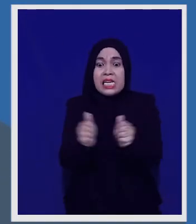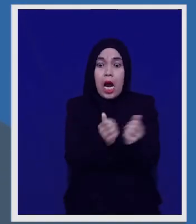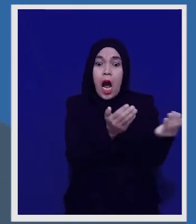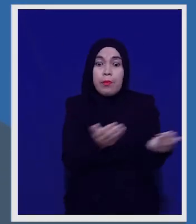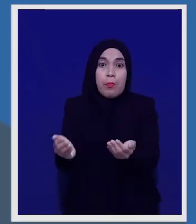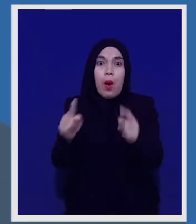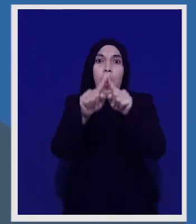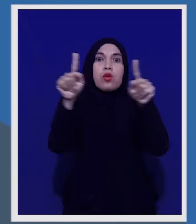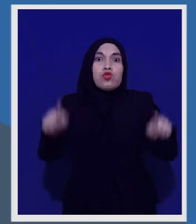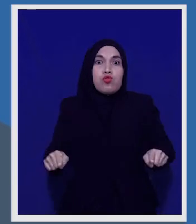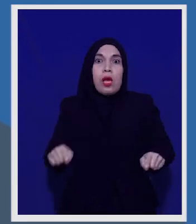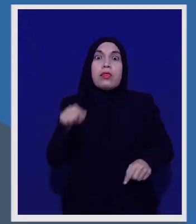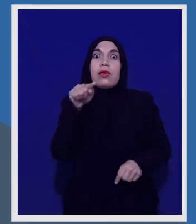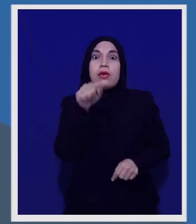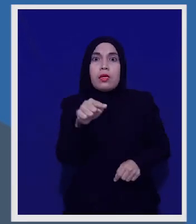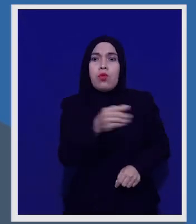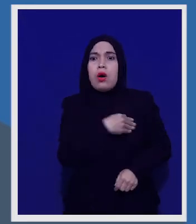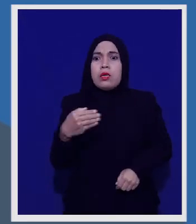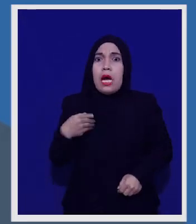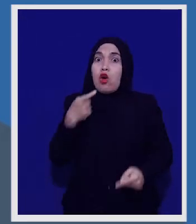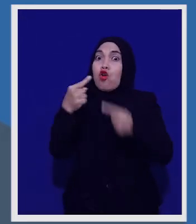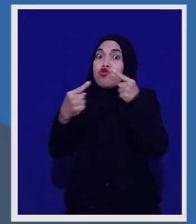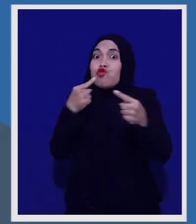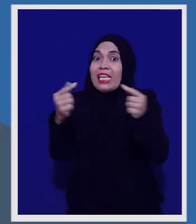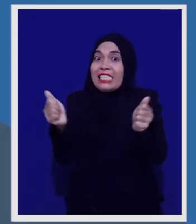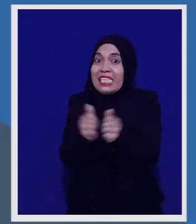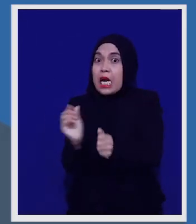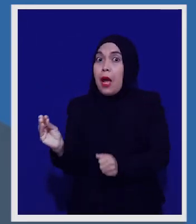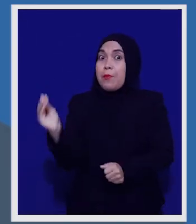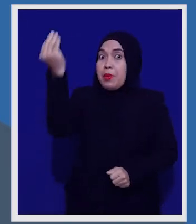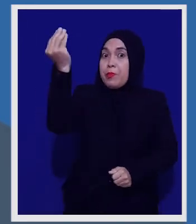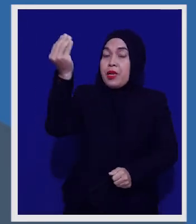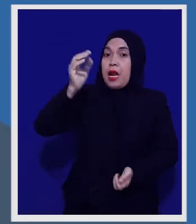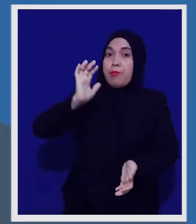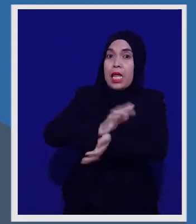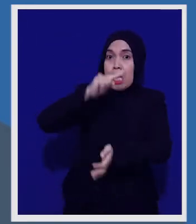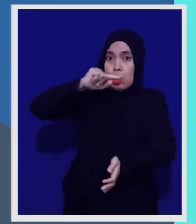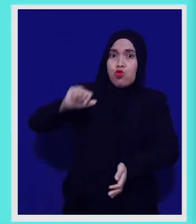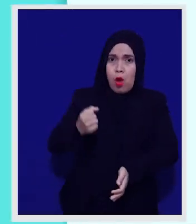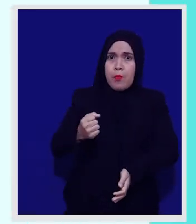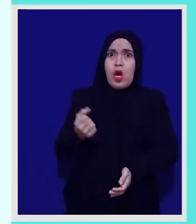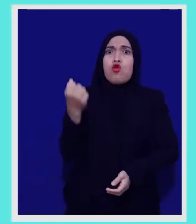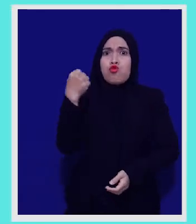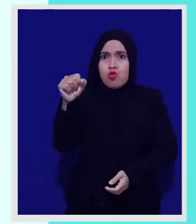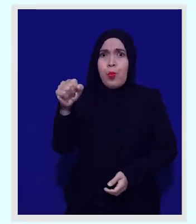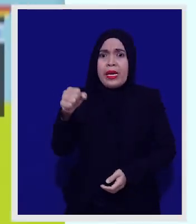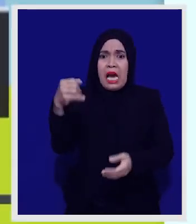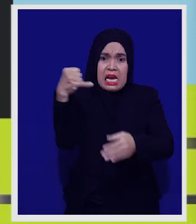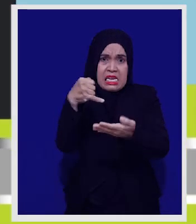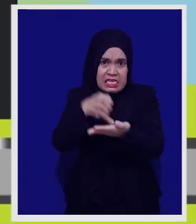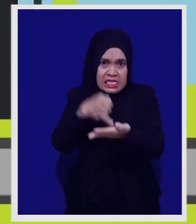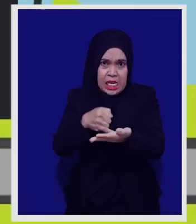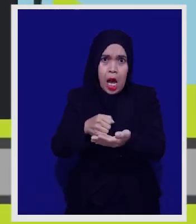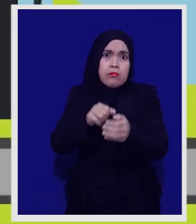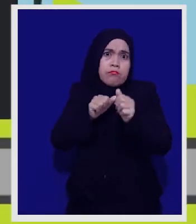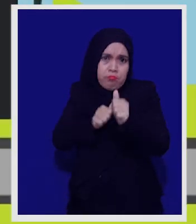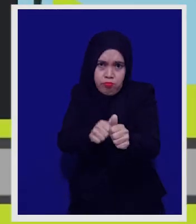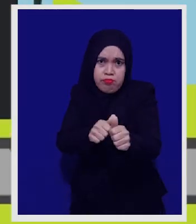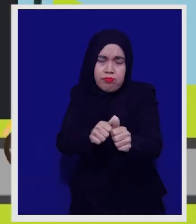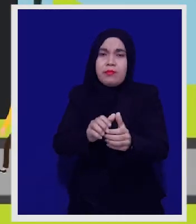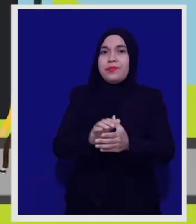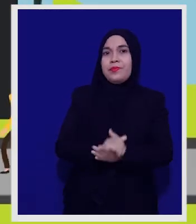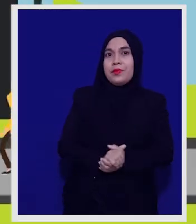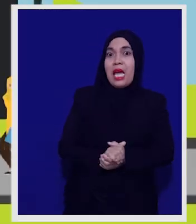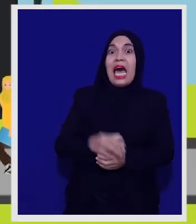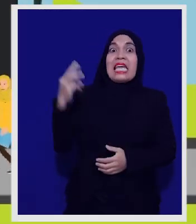dan berunding lawan pimpinan bekas suami supaya isi putusan dapat dilaksanakan. Ketiga, bisa juga